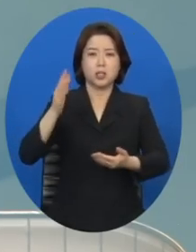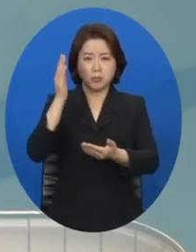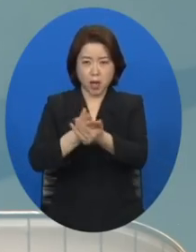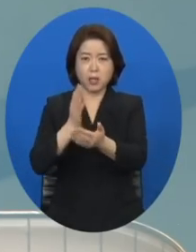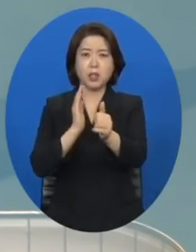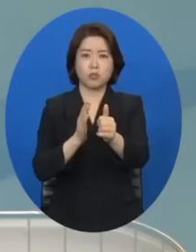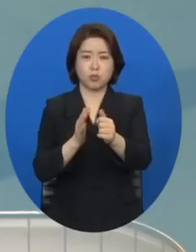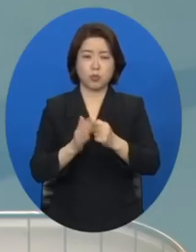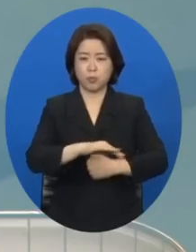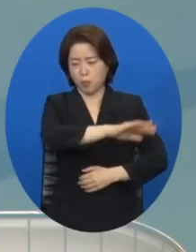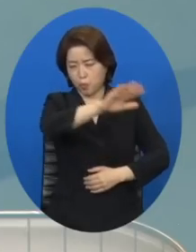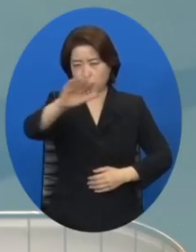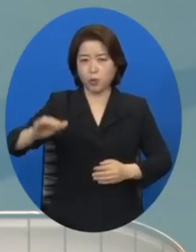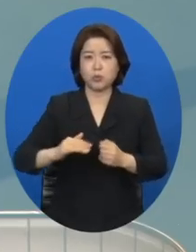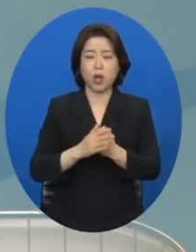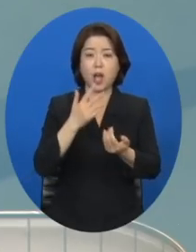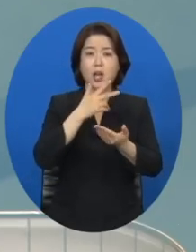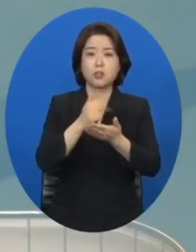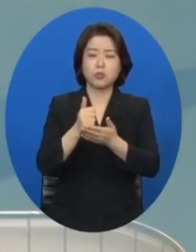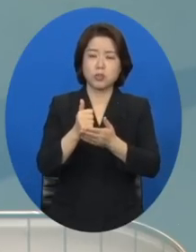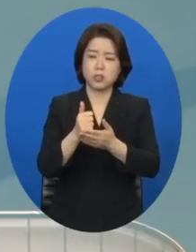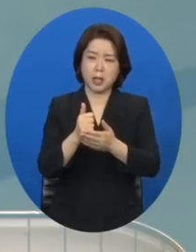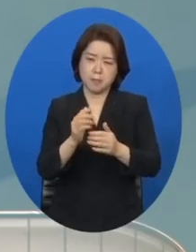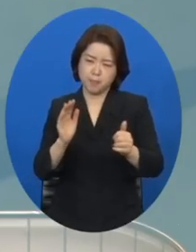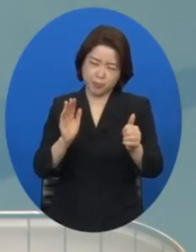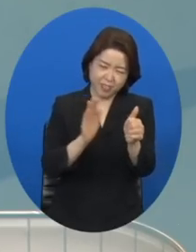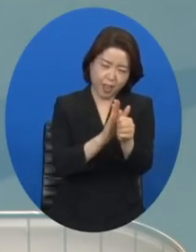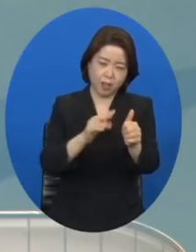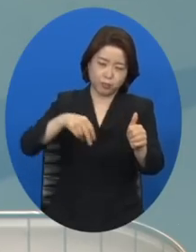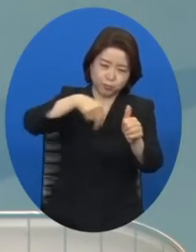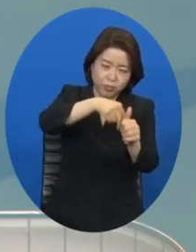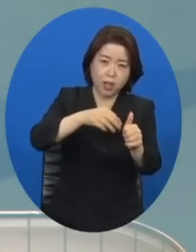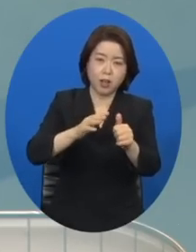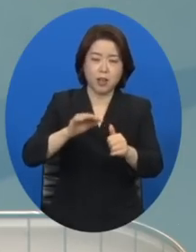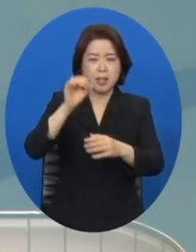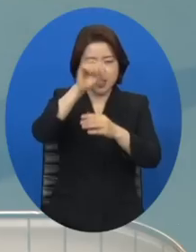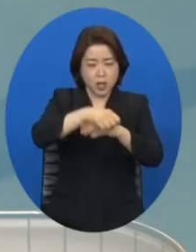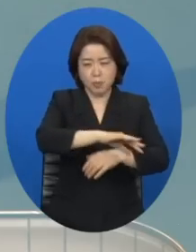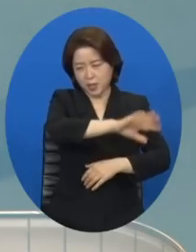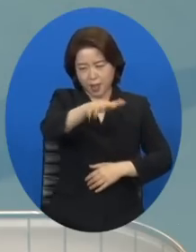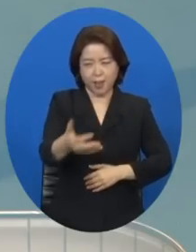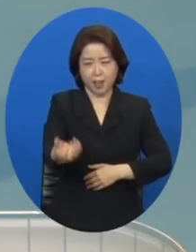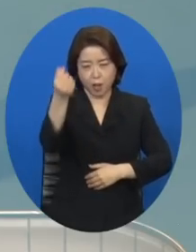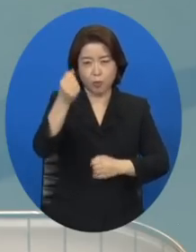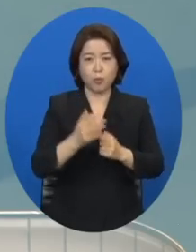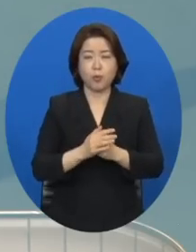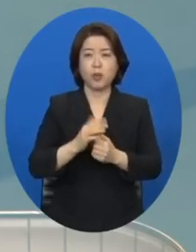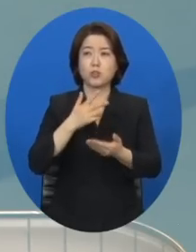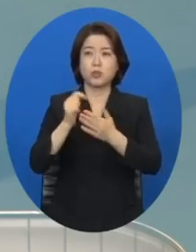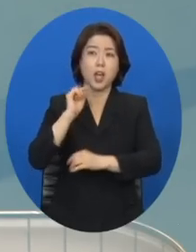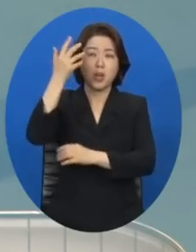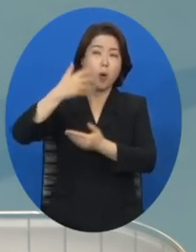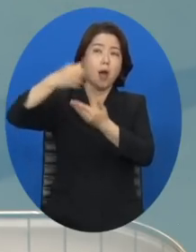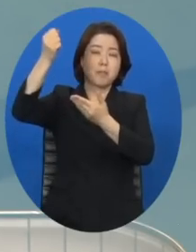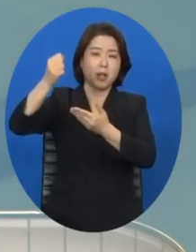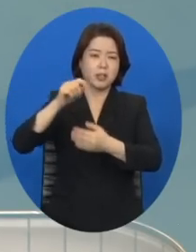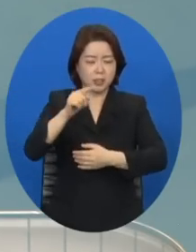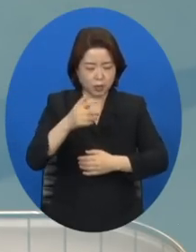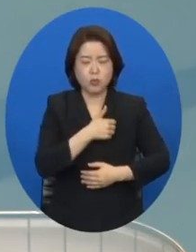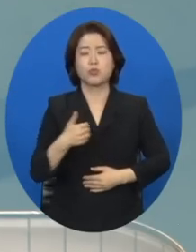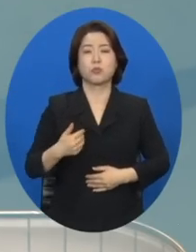모두가 다 주님에게 붙어 있어서 열매를 다 맺고 하나님께 영광 받으신 사람 그것이면 충분합니다